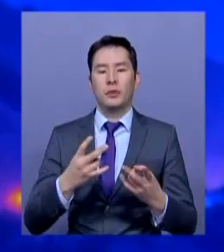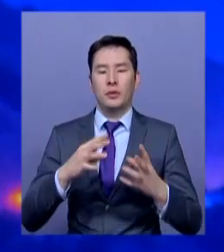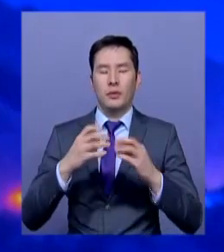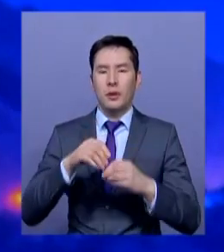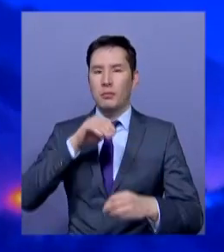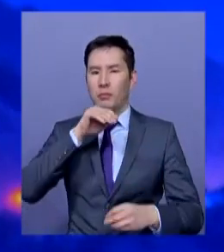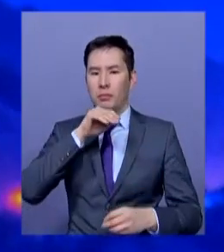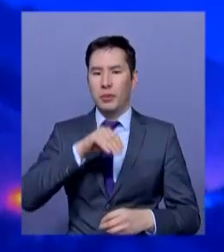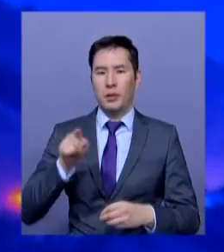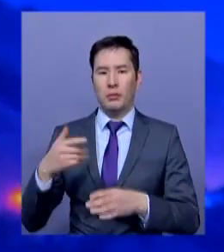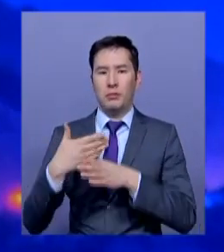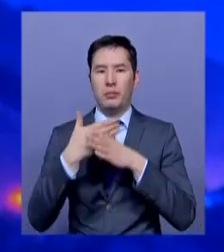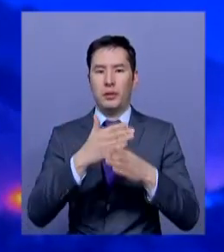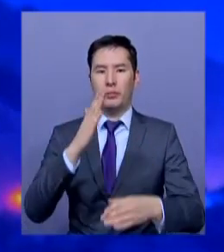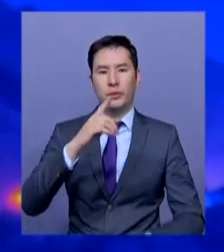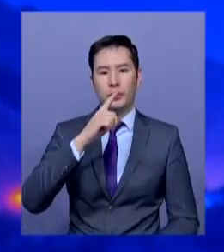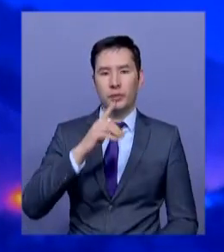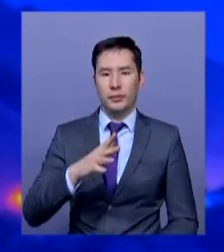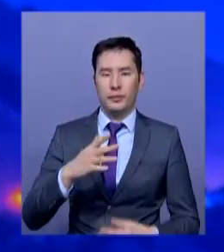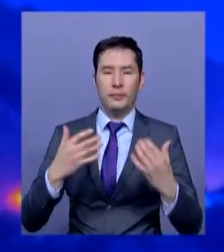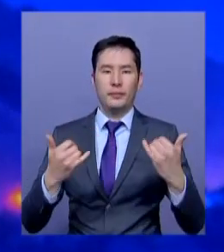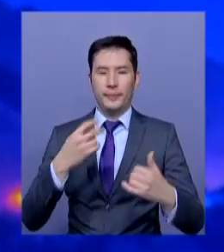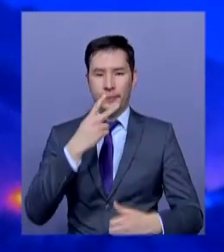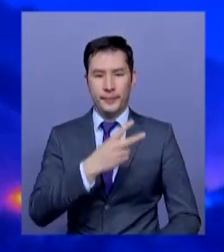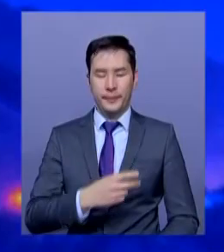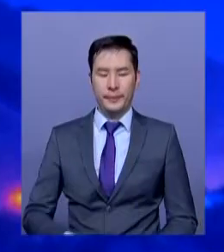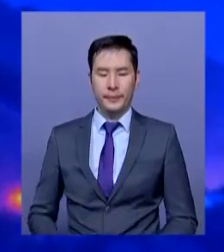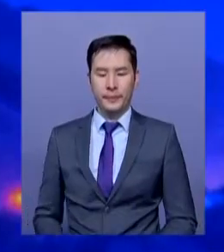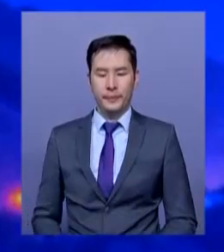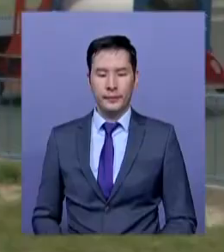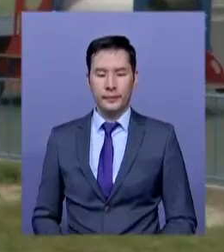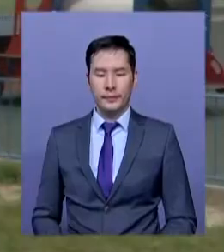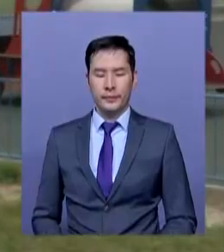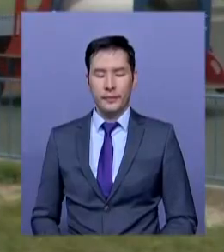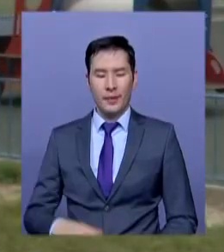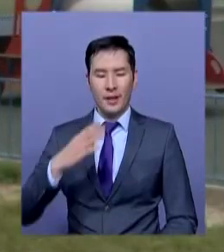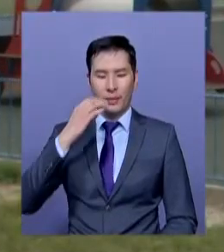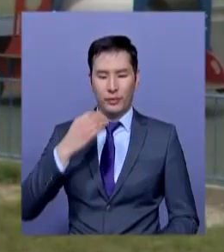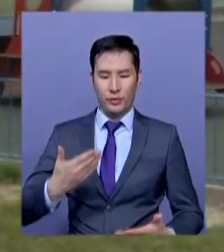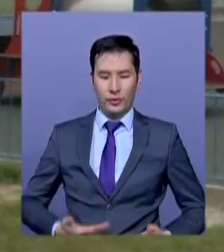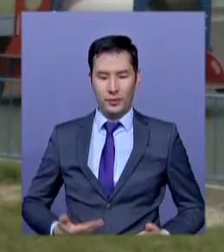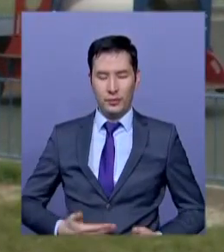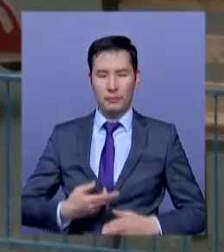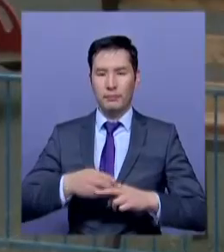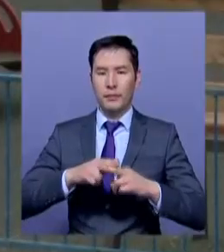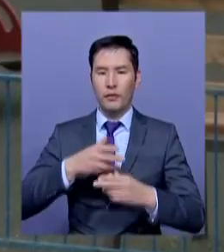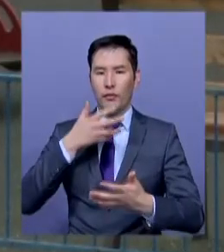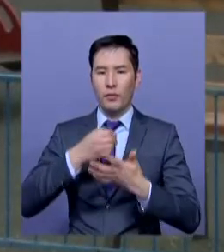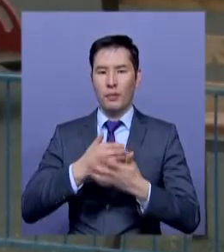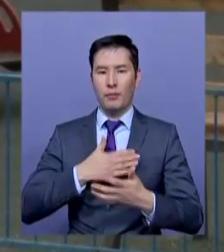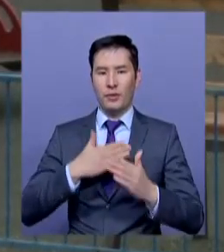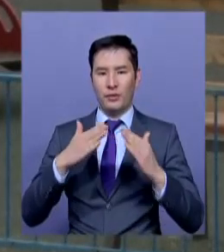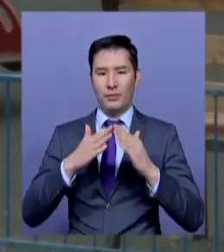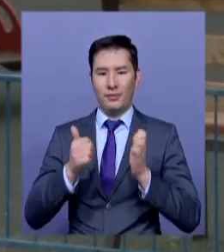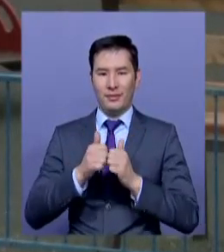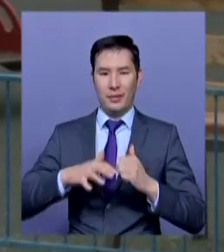сарапшылар тарапынан көмек бола ма? Жадыра Омаржан толығырақ айтып берсін. Алматылықтарға өзі қалаған аумағын көркейтіп, жаңа